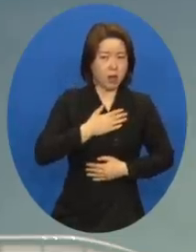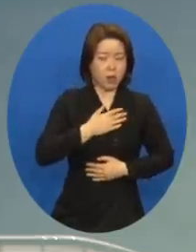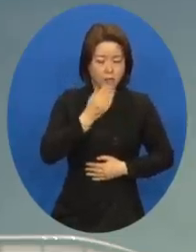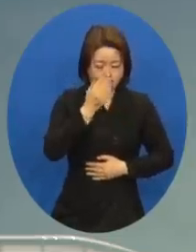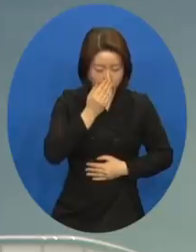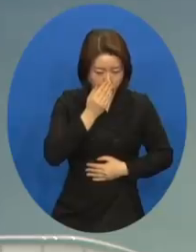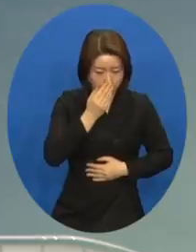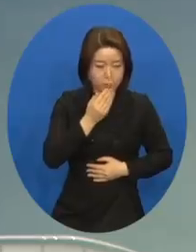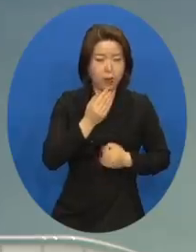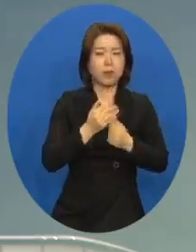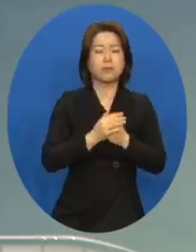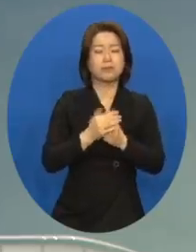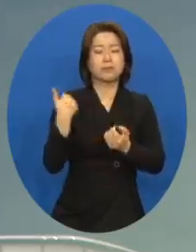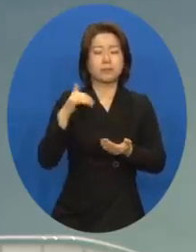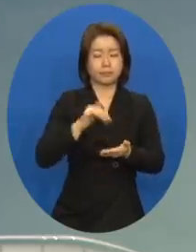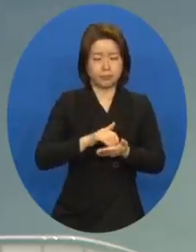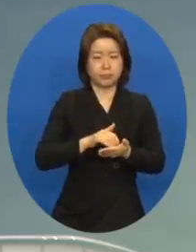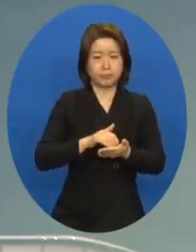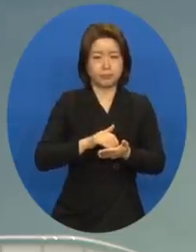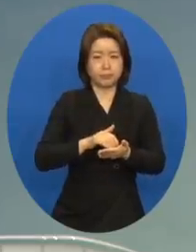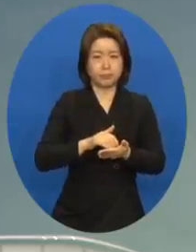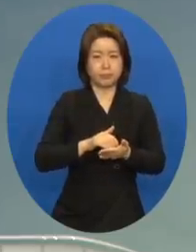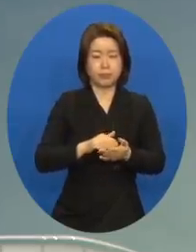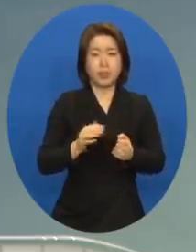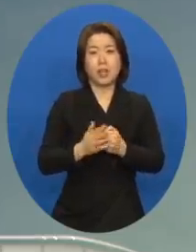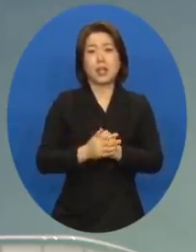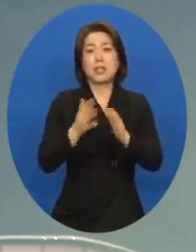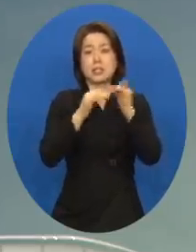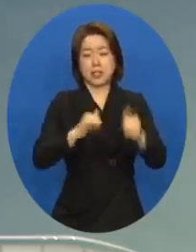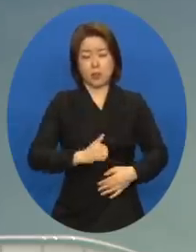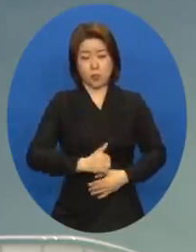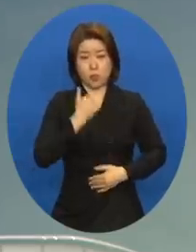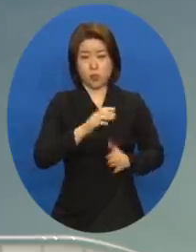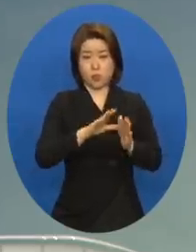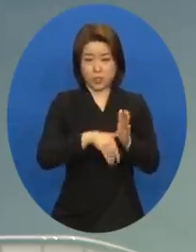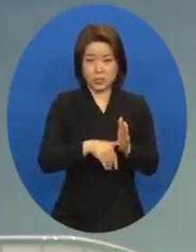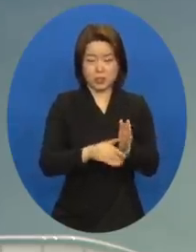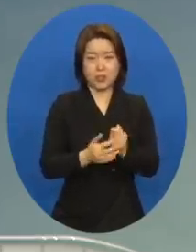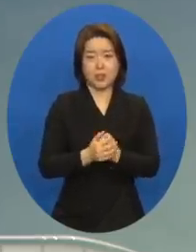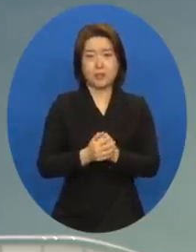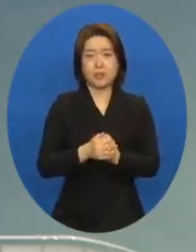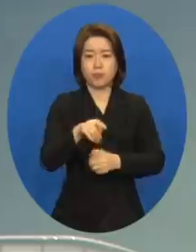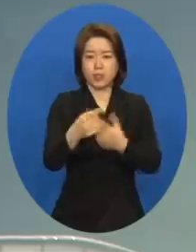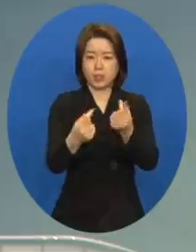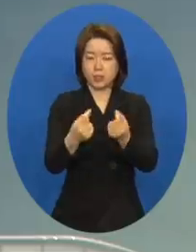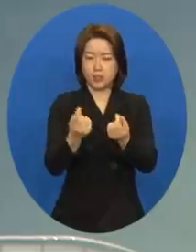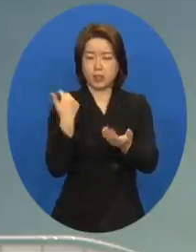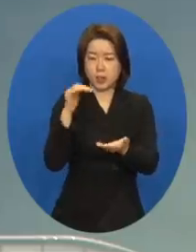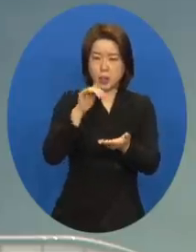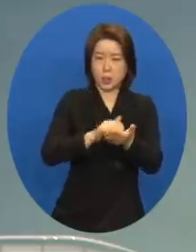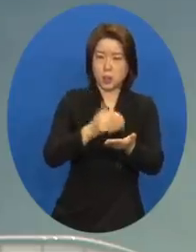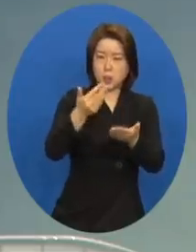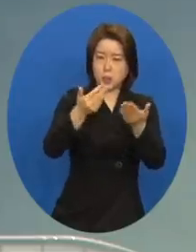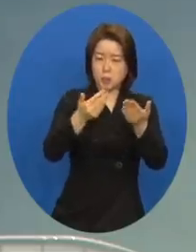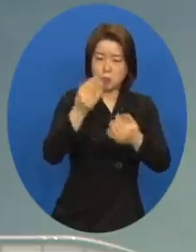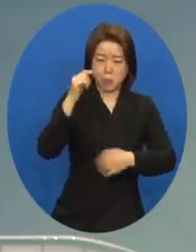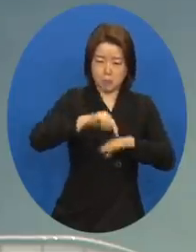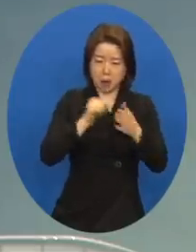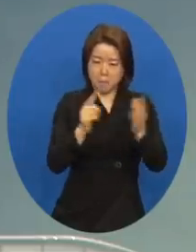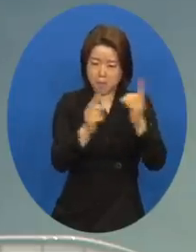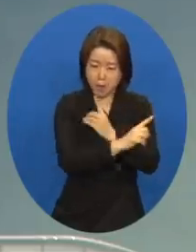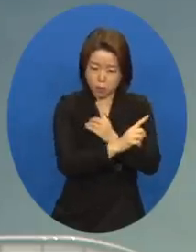돌이킵니다. 사람이 화가 잔뜩 났을 때 그렇게 돌이킬 수 있다는 일이 쉬운